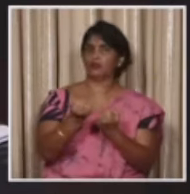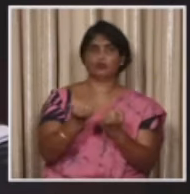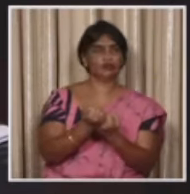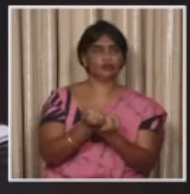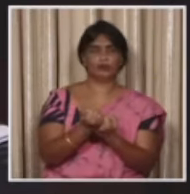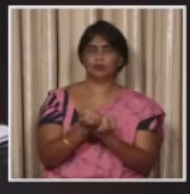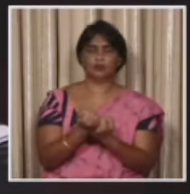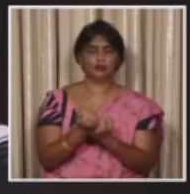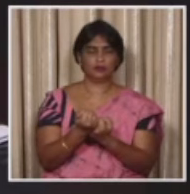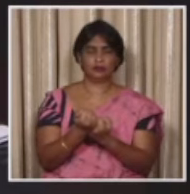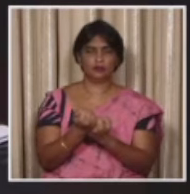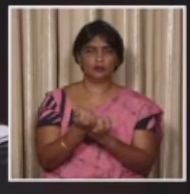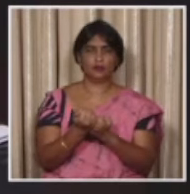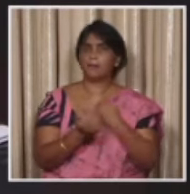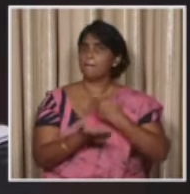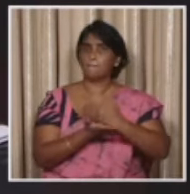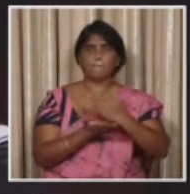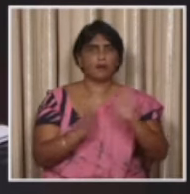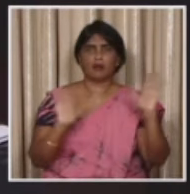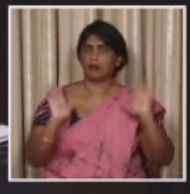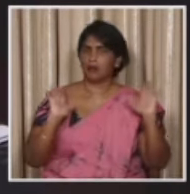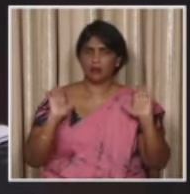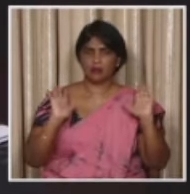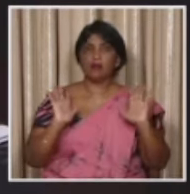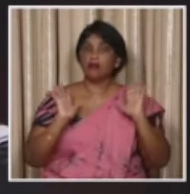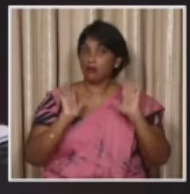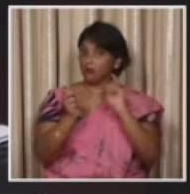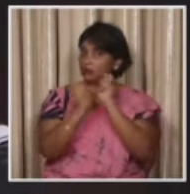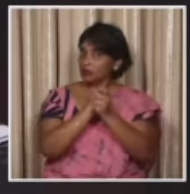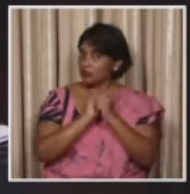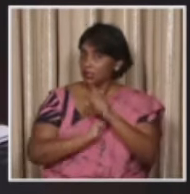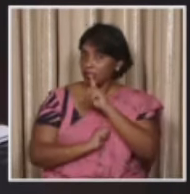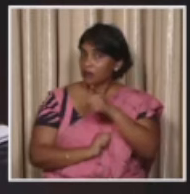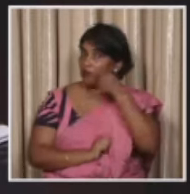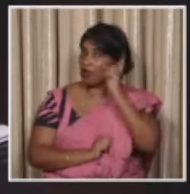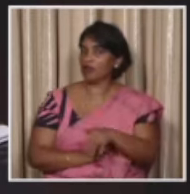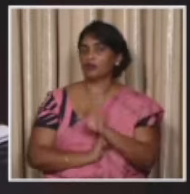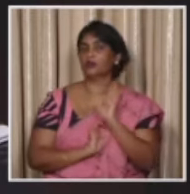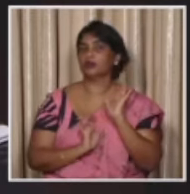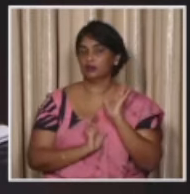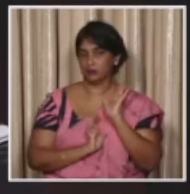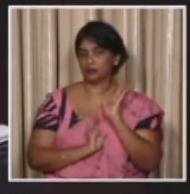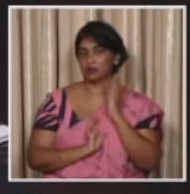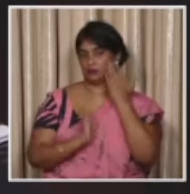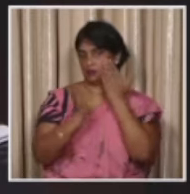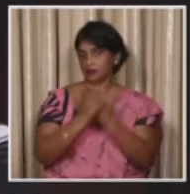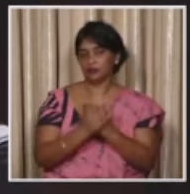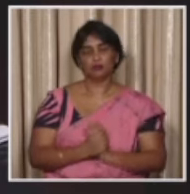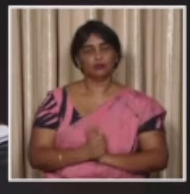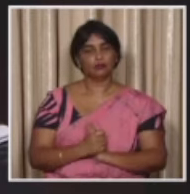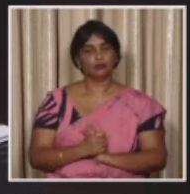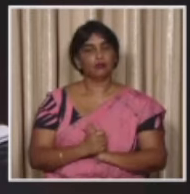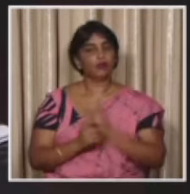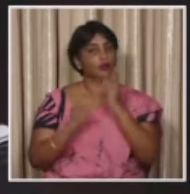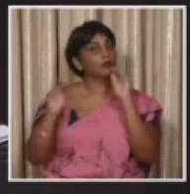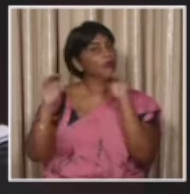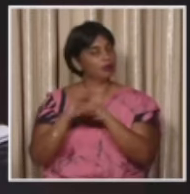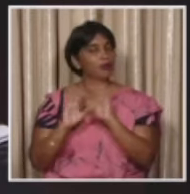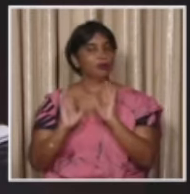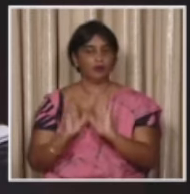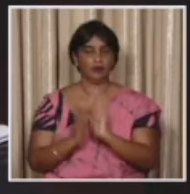කරන්නට බාධාවක් නැහැ. හැබැයි සංශෝධන ටික අනුමත කරන්නට ඕන අපි ඉදිරිපත් කරමු. ඒව ඇතුල් කරගන්නට